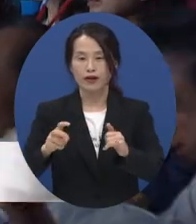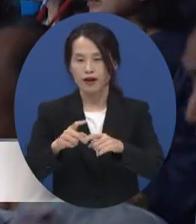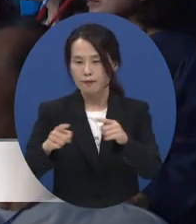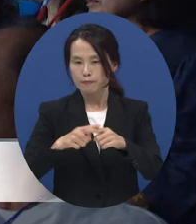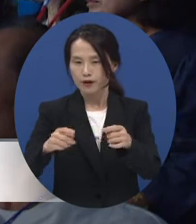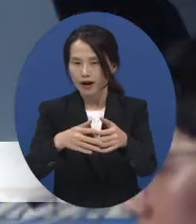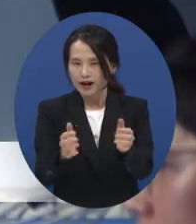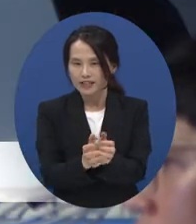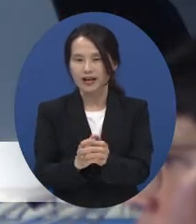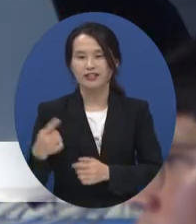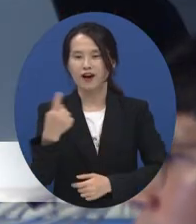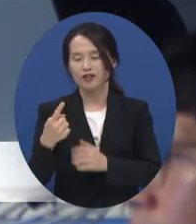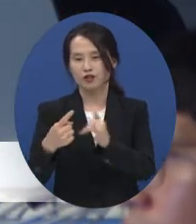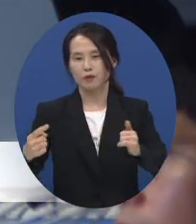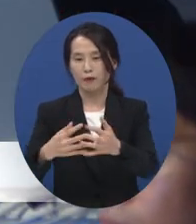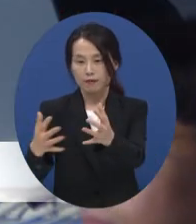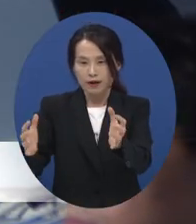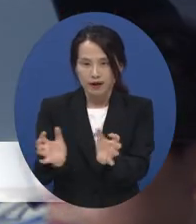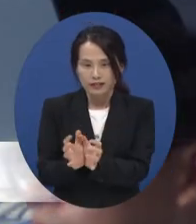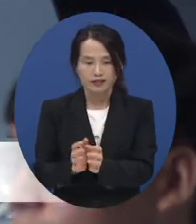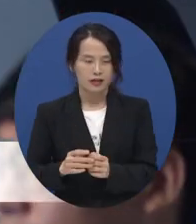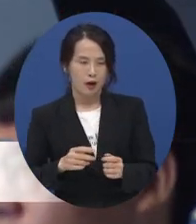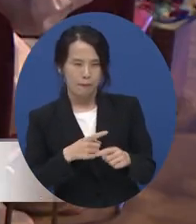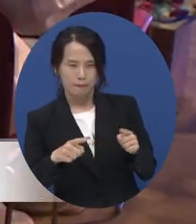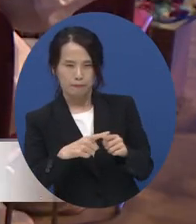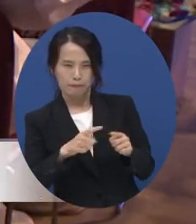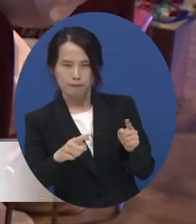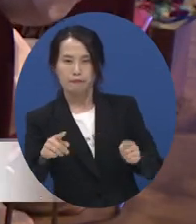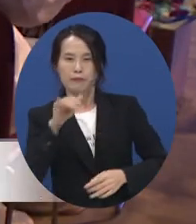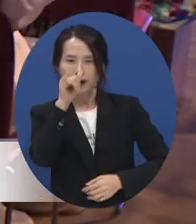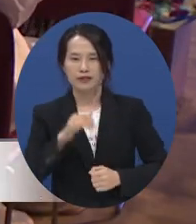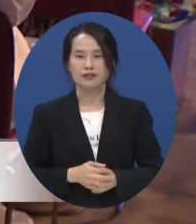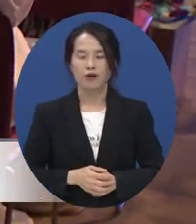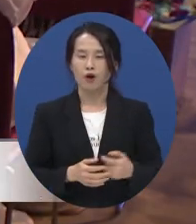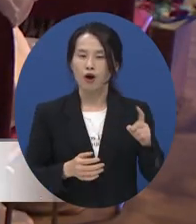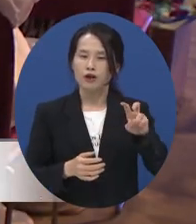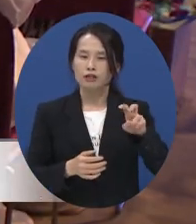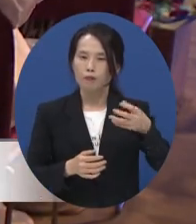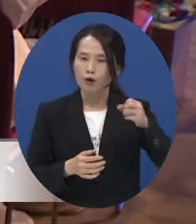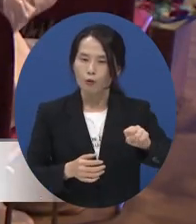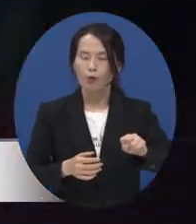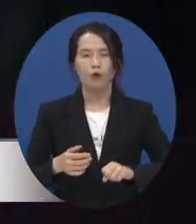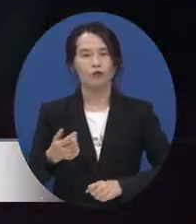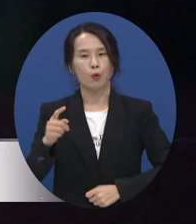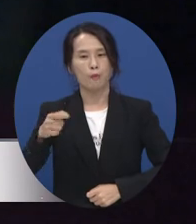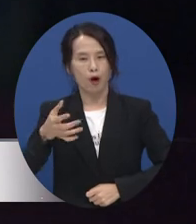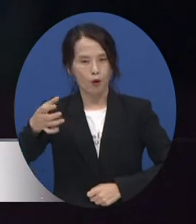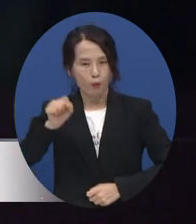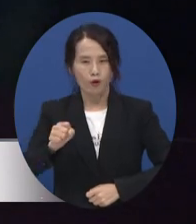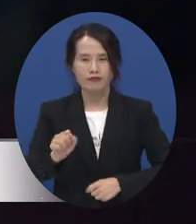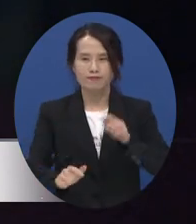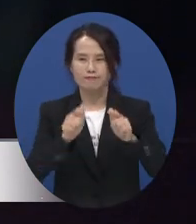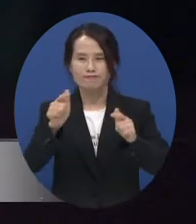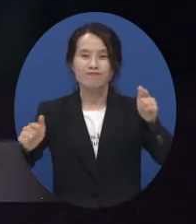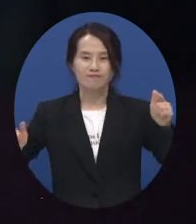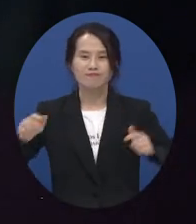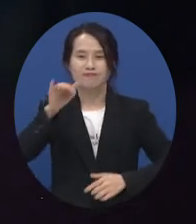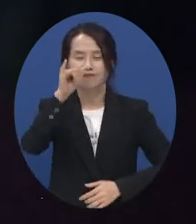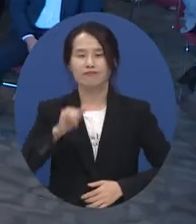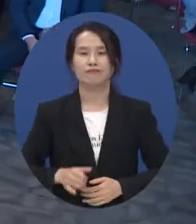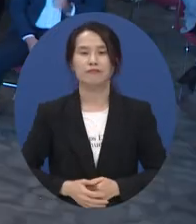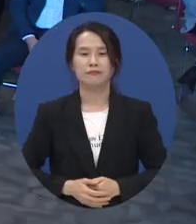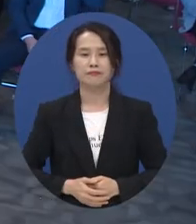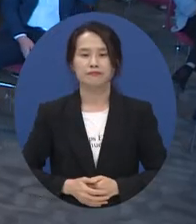천여 명의 도민 평가단이 사업성을 따집니다. 적게는 20억 원, 많게는 100억 원의 사업비가 등수에 따라